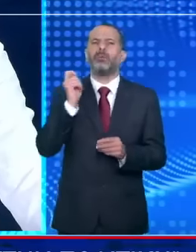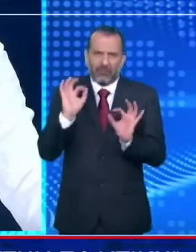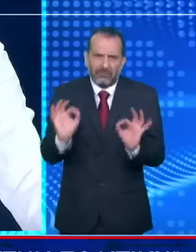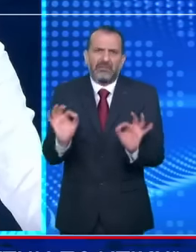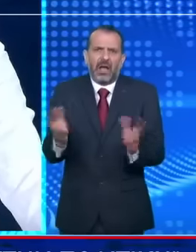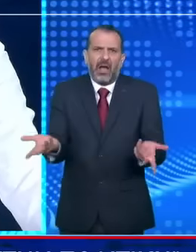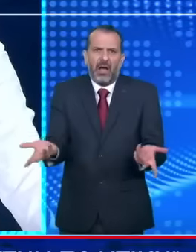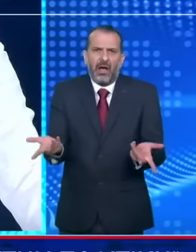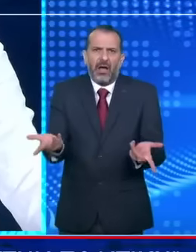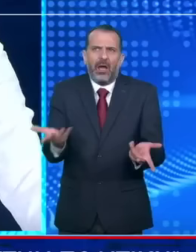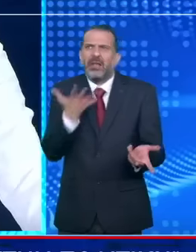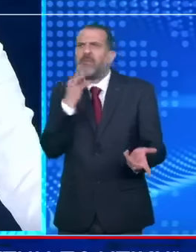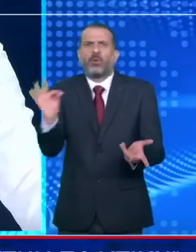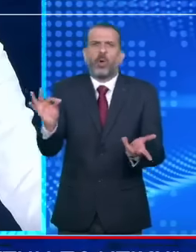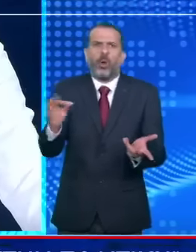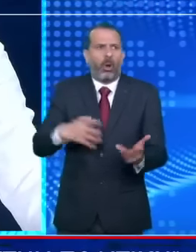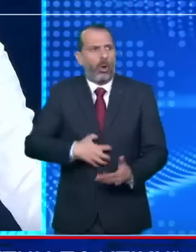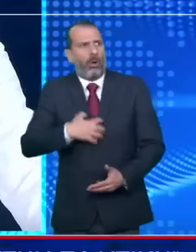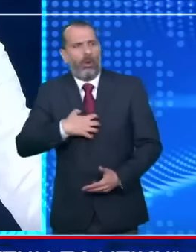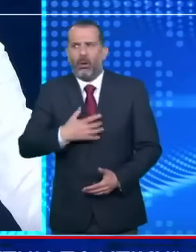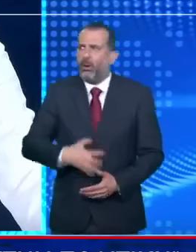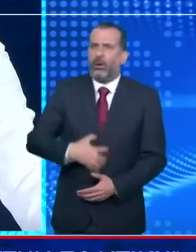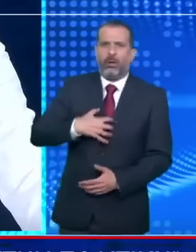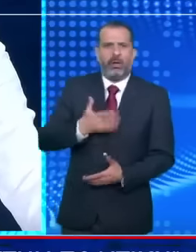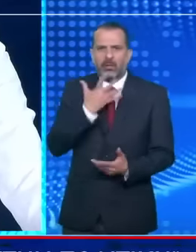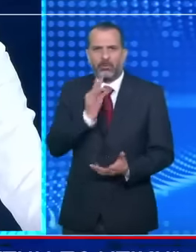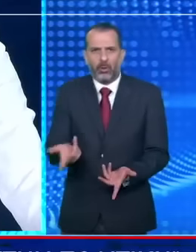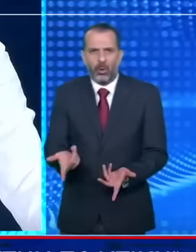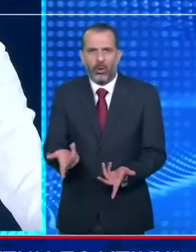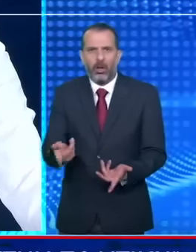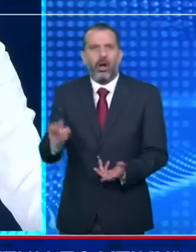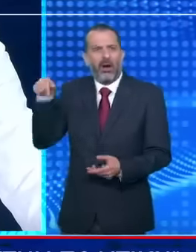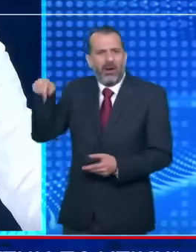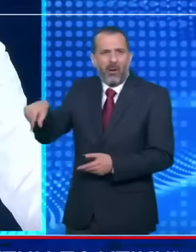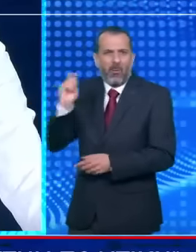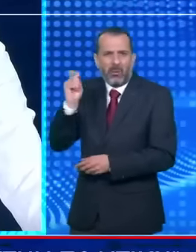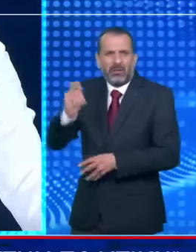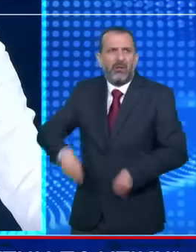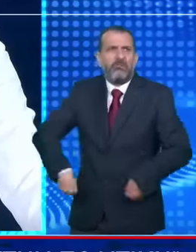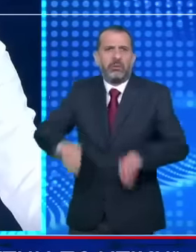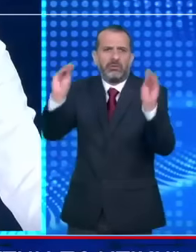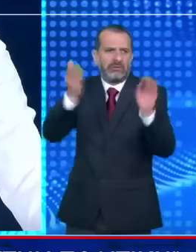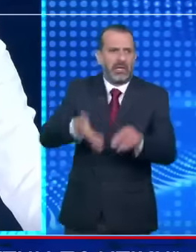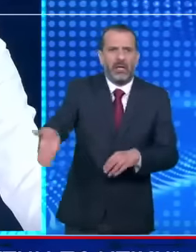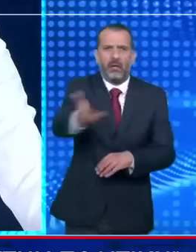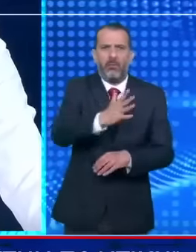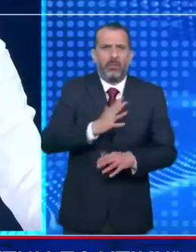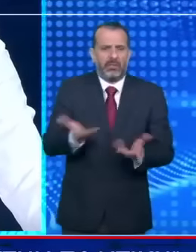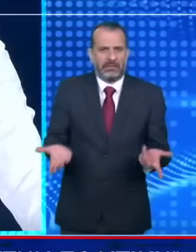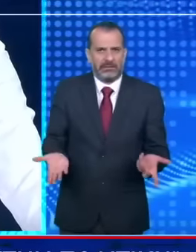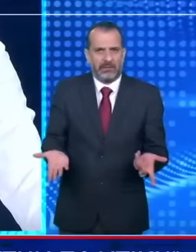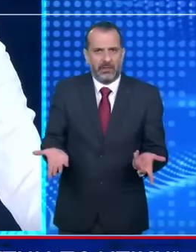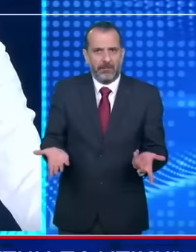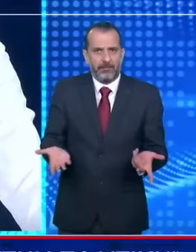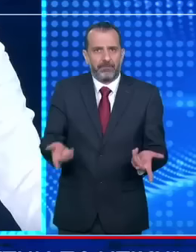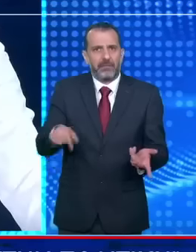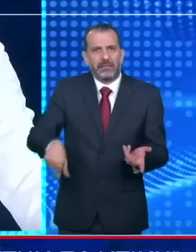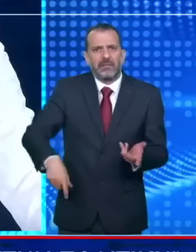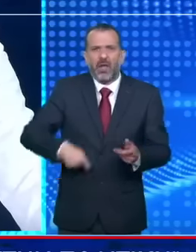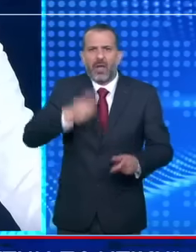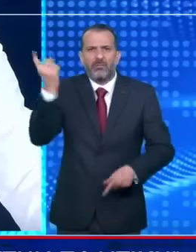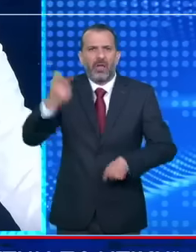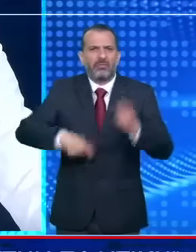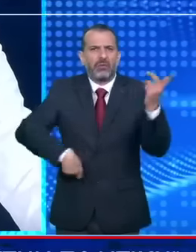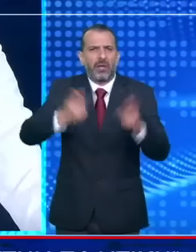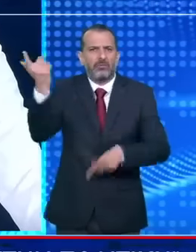Γιατί έχουν προδώσει οι πολιτικοί τους πολίτες? Πραγματικά πιστεύει κανείς ότι δεν υπάρχει τεράστια σπατάλη στη χώρα